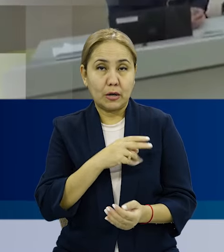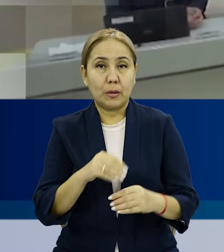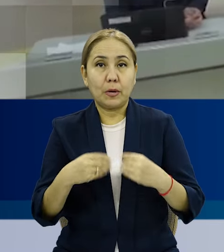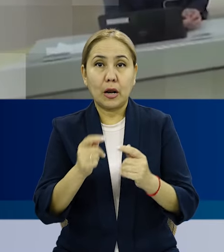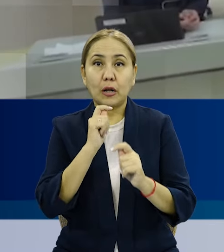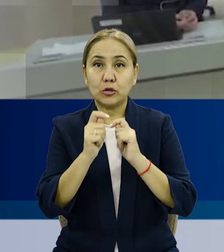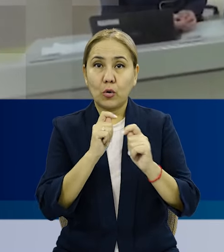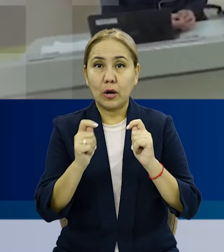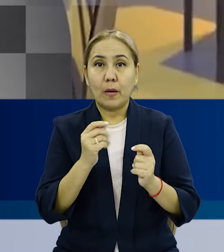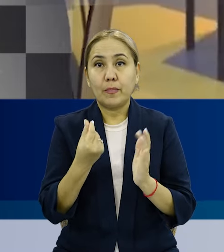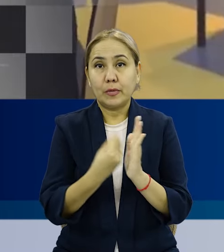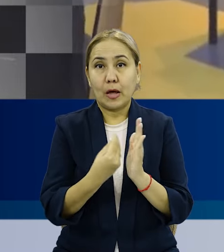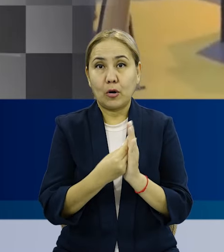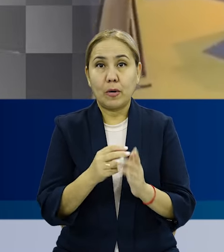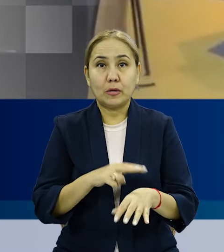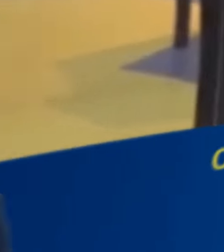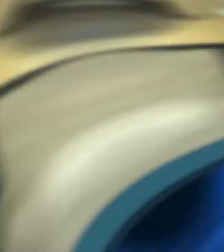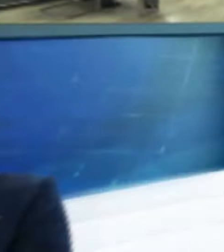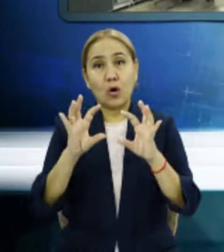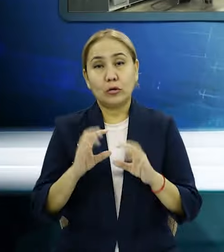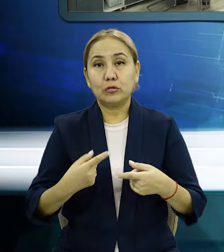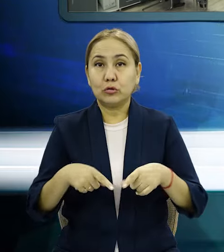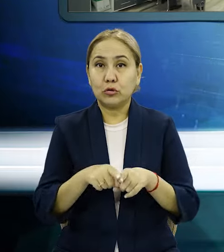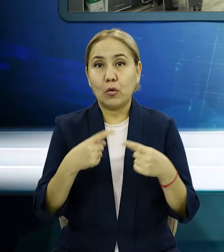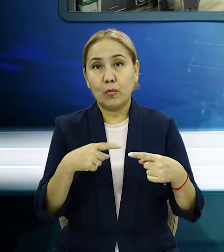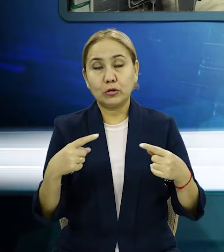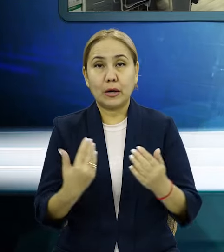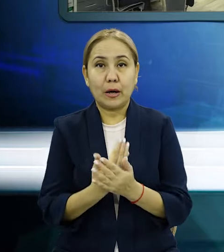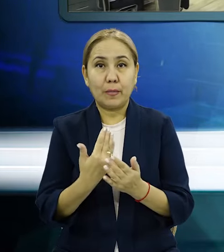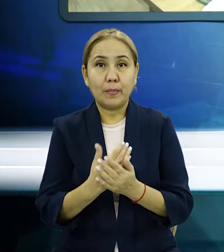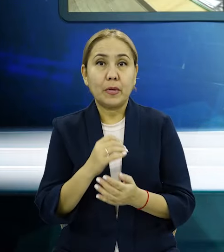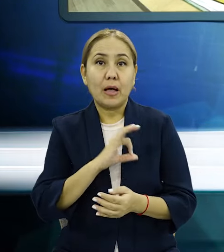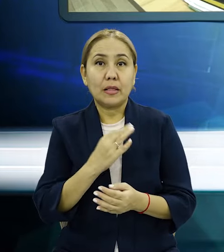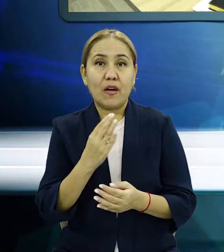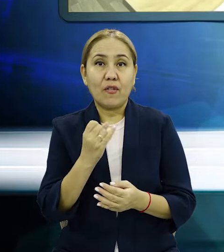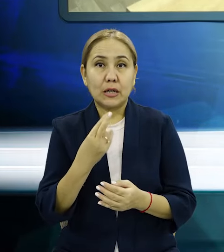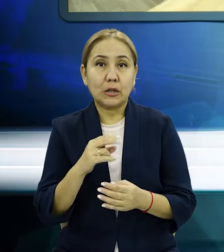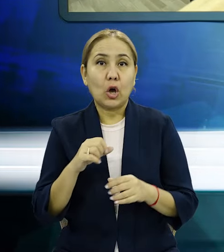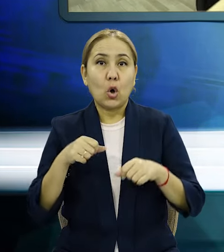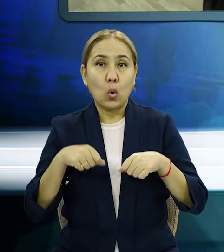beriladigan sovg'alar daromad solig'idan ozod etiladi. Qonunchilikdagi shu va boshqa xabarlar bilan Adliya